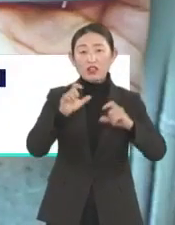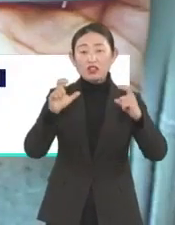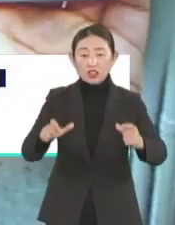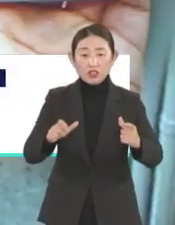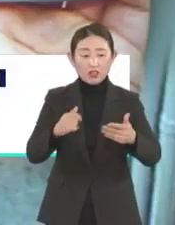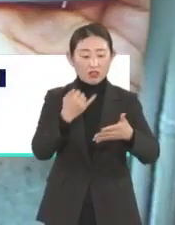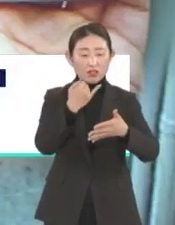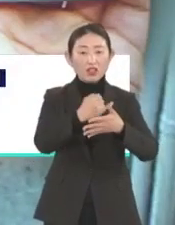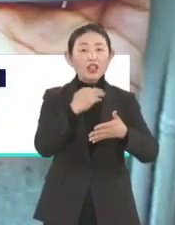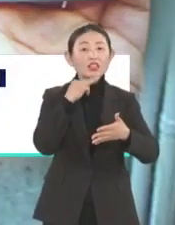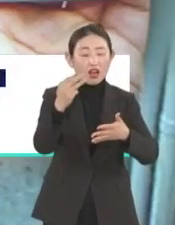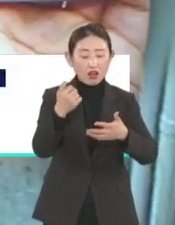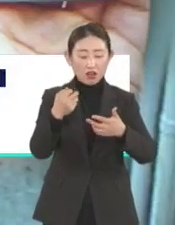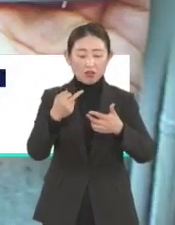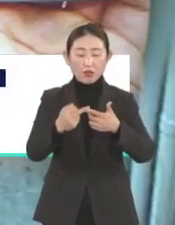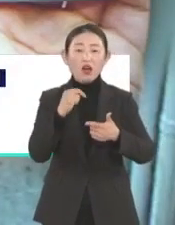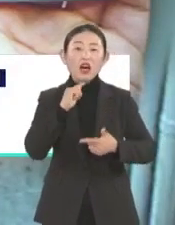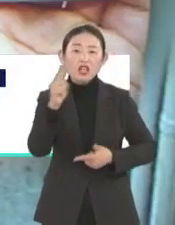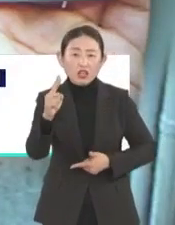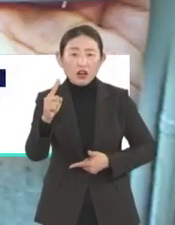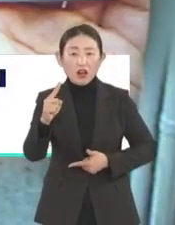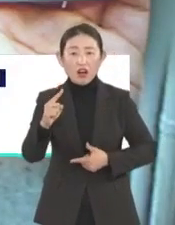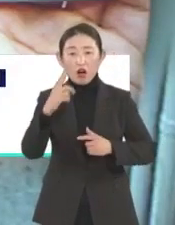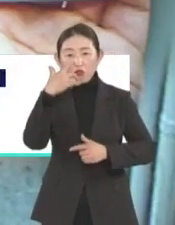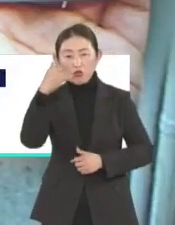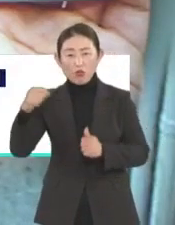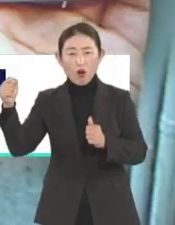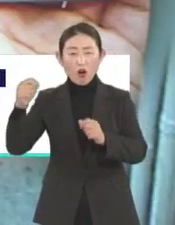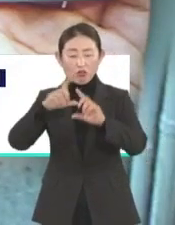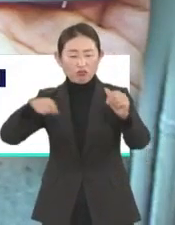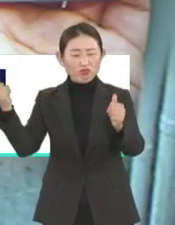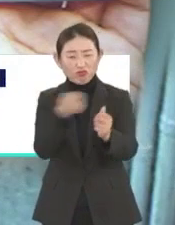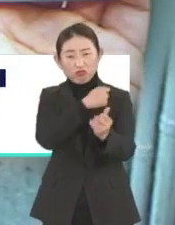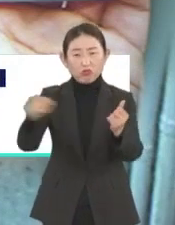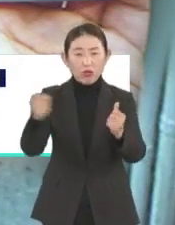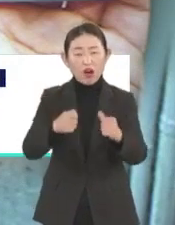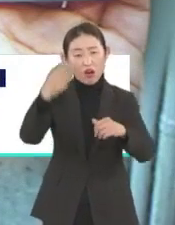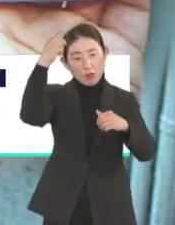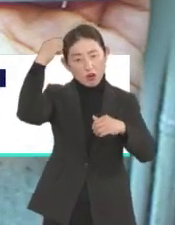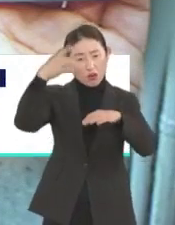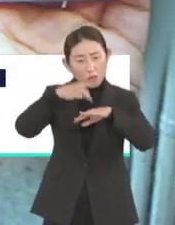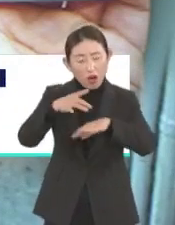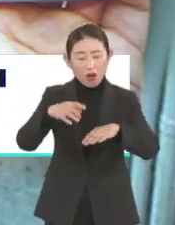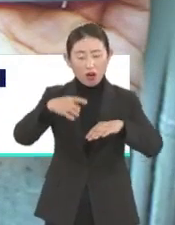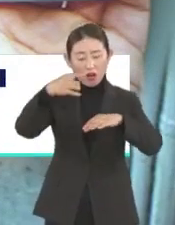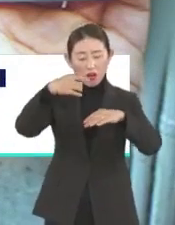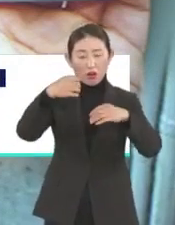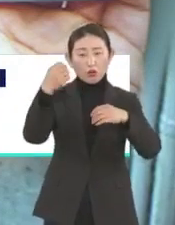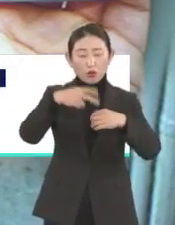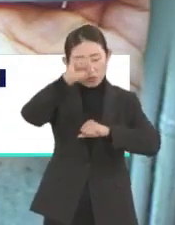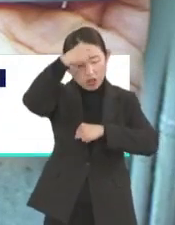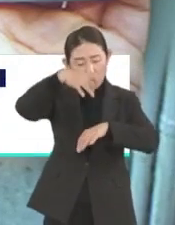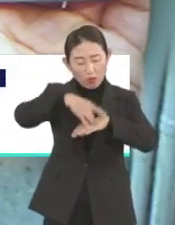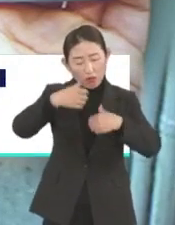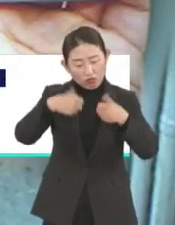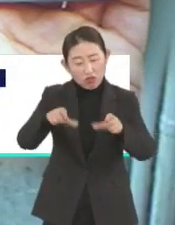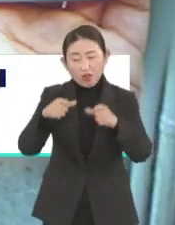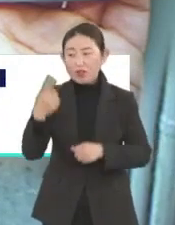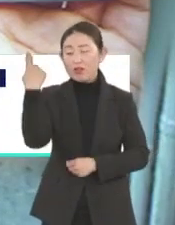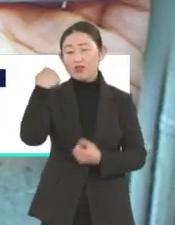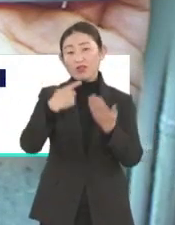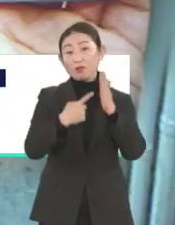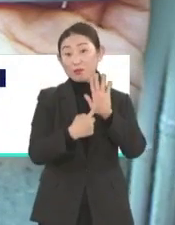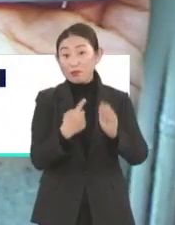대전에서 3살, 1살짜리 어린아이들이 부모가 휘두른 둔기에 맞아 머리와 다리에 골절상을 입었다는 소식